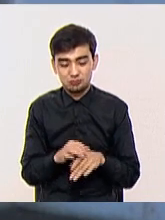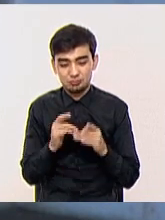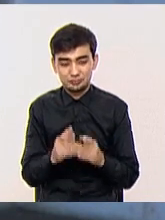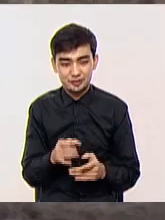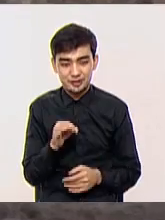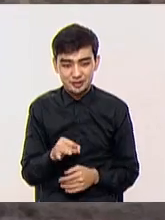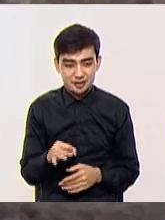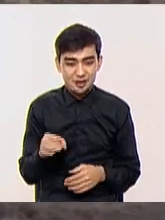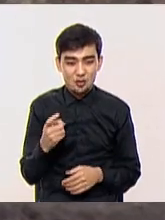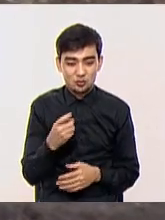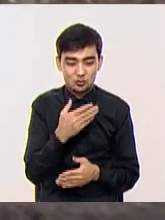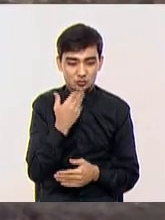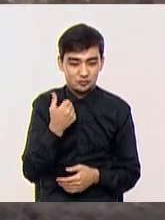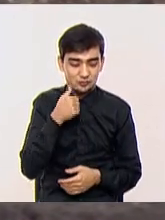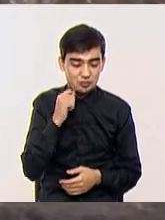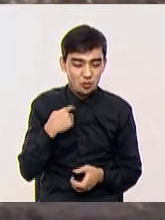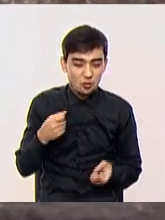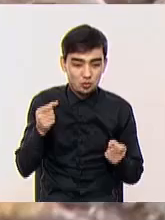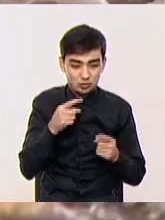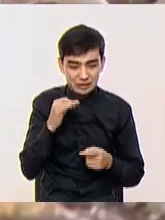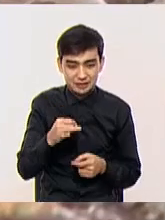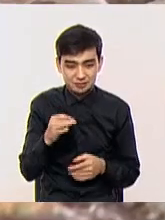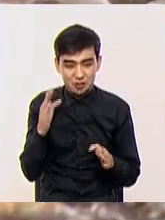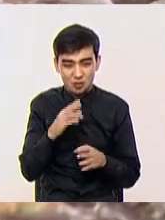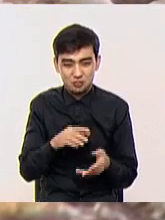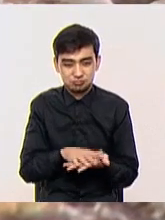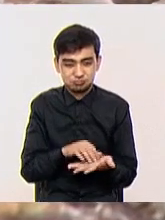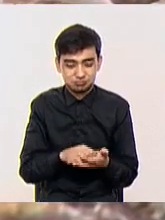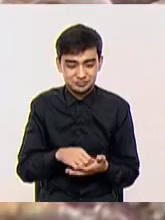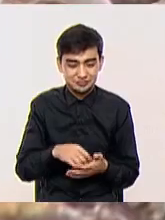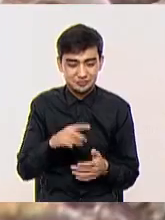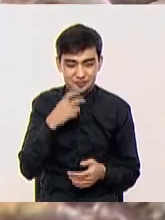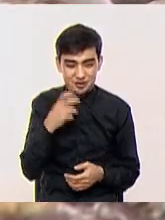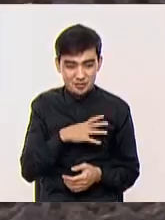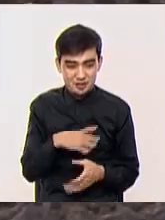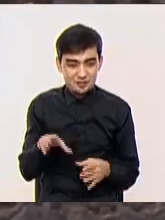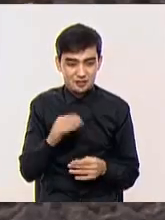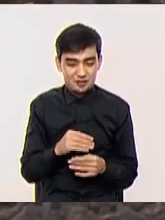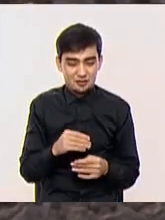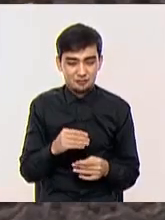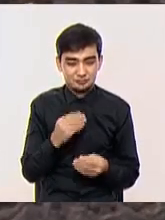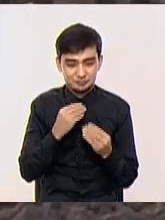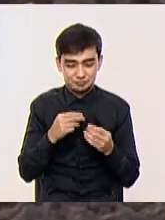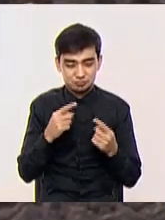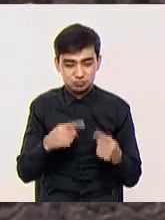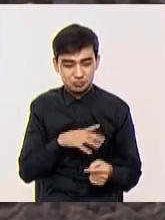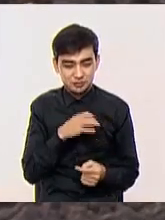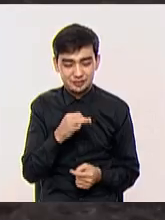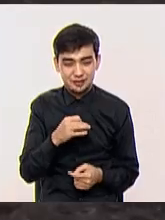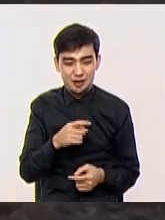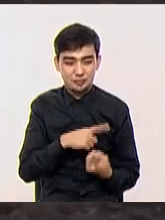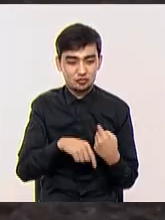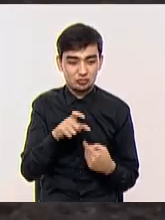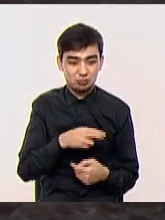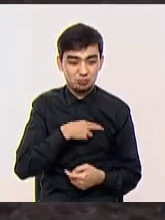егістіктің егесі жоқтығын кеш естіпті. Бұл арада аяқ асты ауа райы бұзылып, тақтадағы өнім де түгел үсіп кетті дейді әкімдіктегілер. Ал кәсіпкер көз жұмған